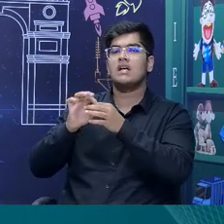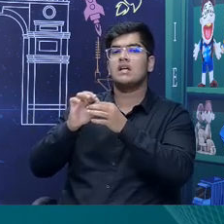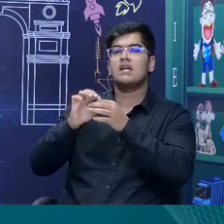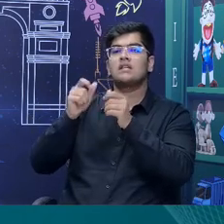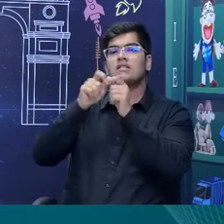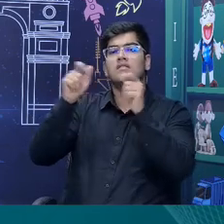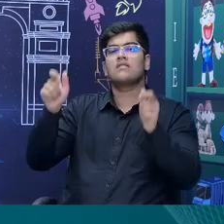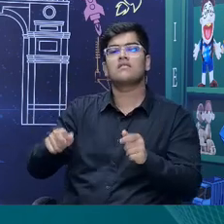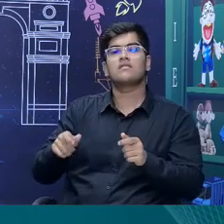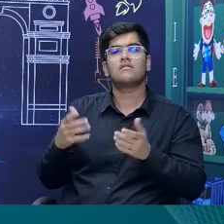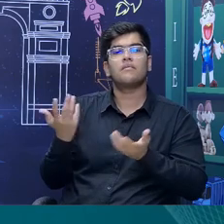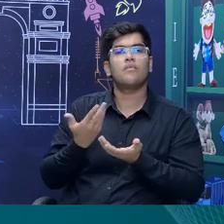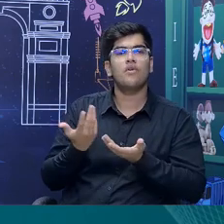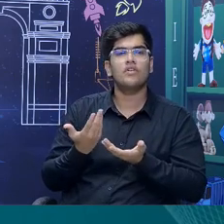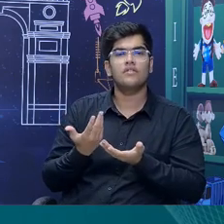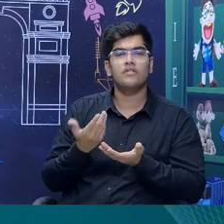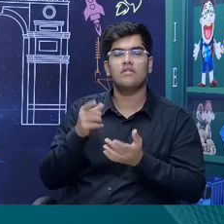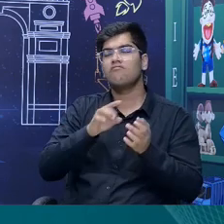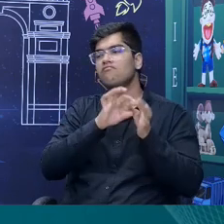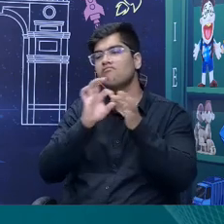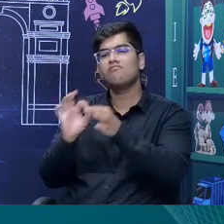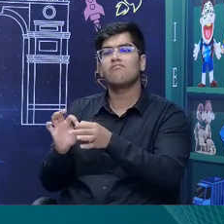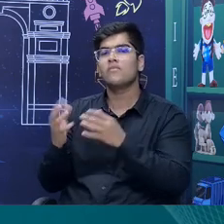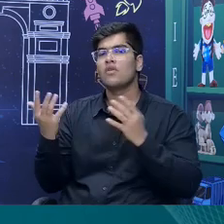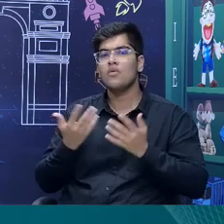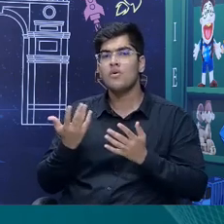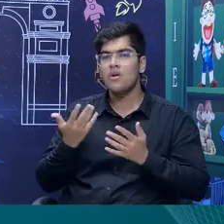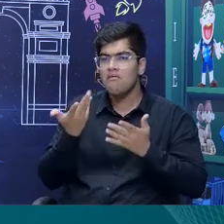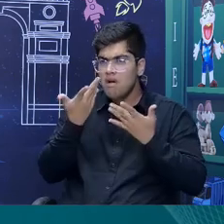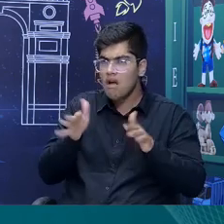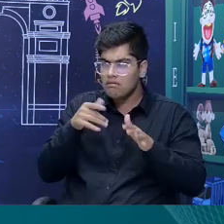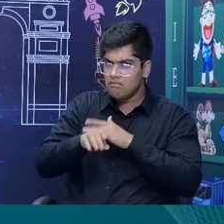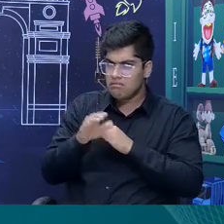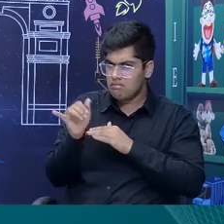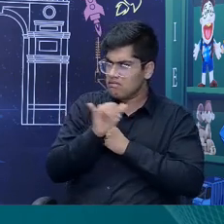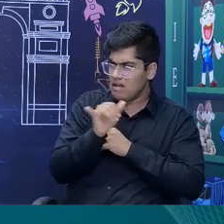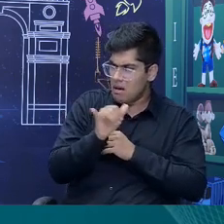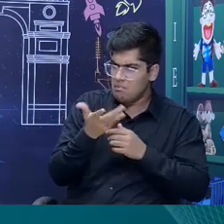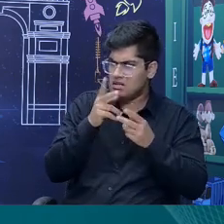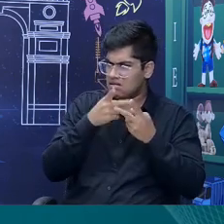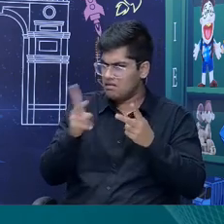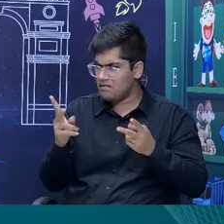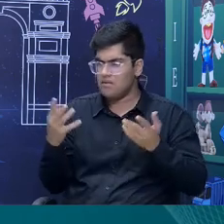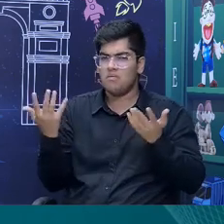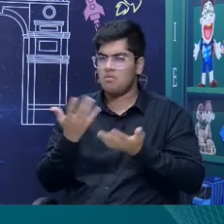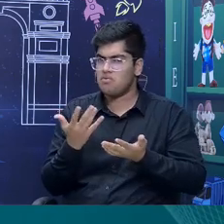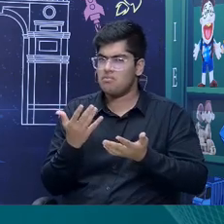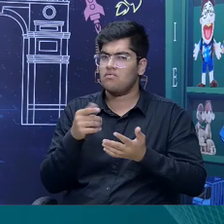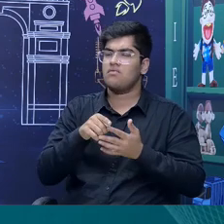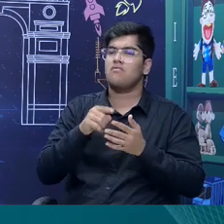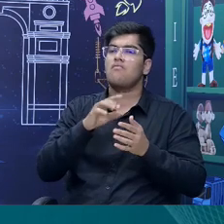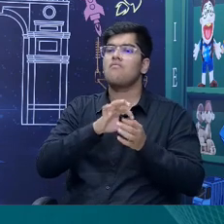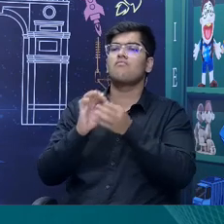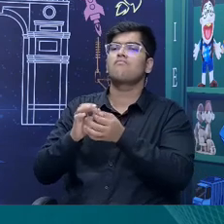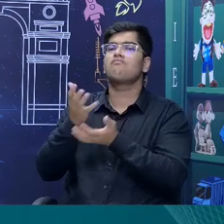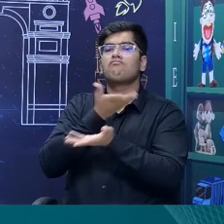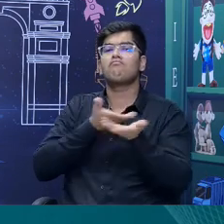इंर्पोटेंस है क्या रिलेशन शिव है हम क्यों एक सोशियोलॉजी के सब्जेक्ट में डेमोग्राफी की बात करते हैं